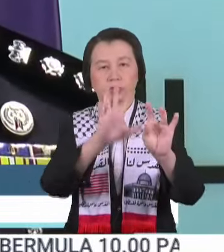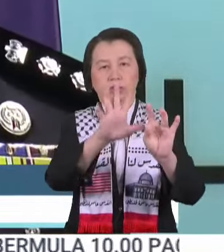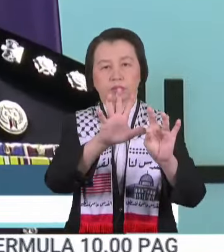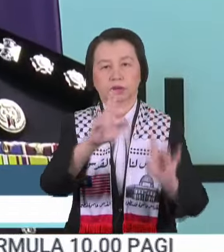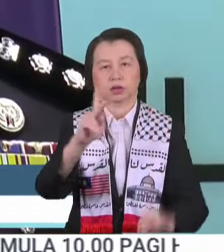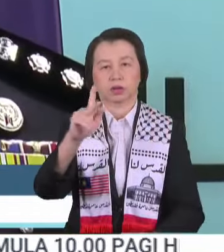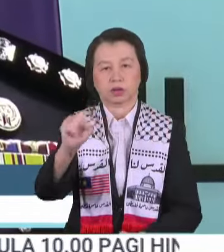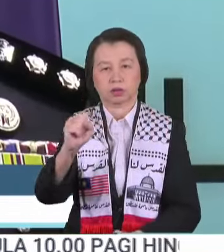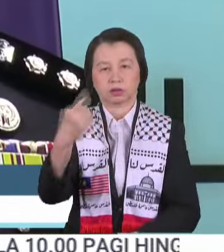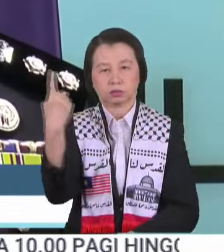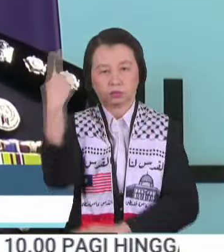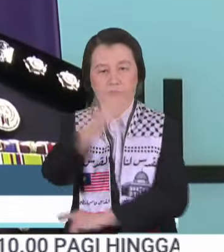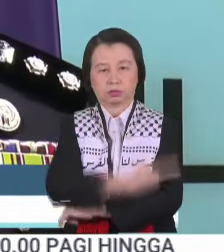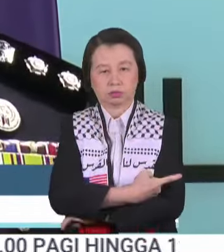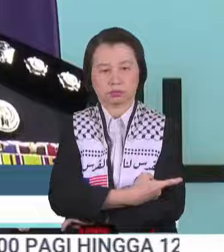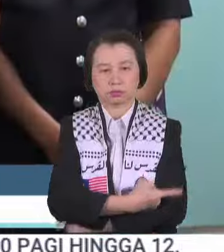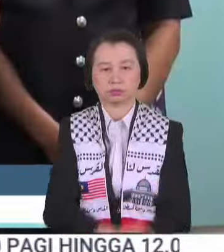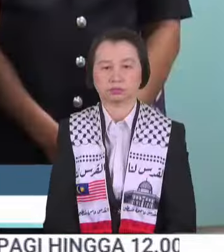kes sehari.